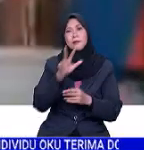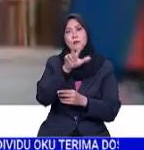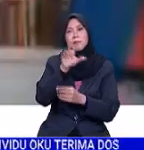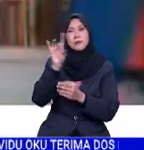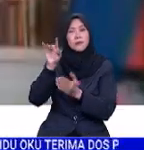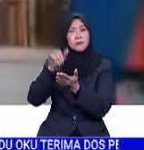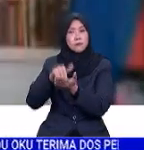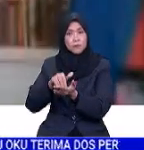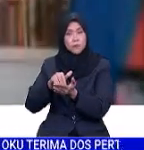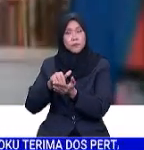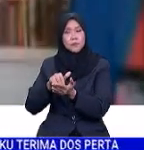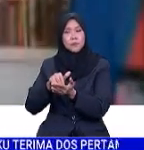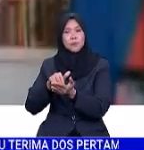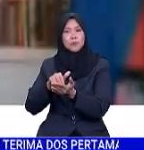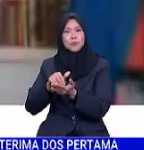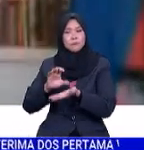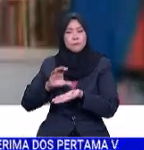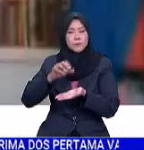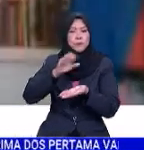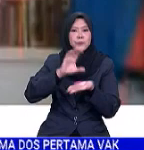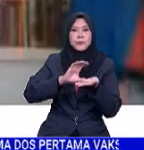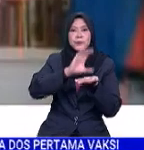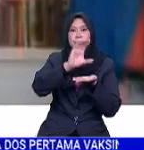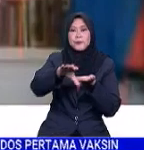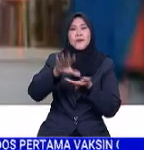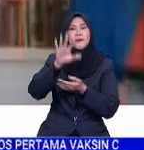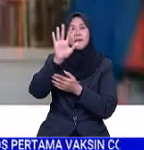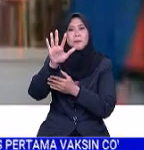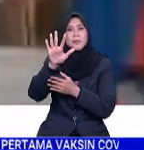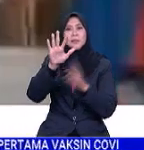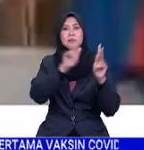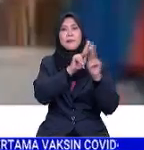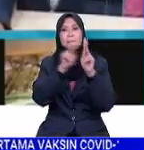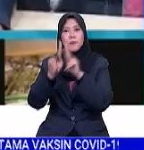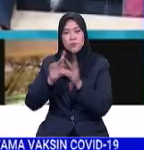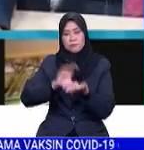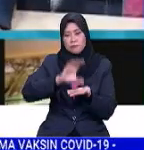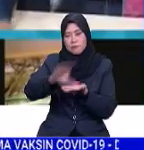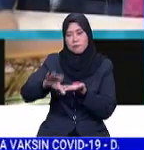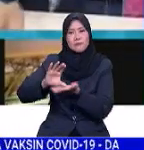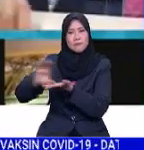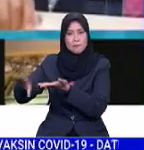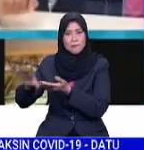RM38,500 yang akan disalurkan ke 5 buah kampung orang asli di Selangor.